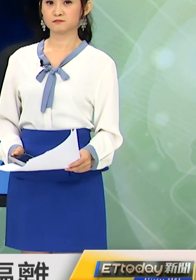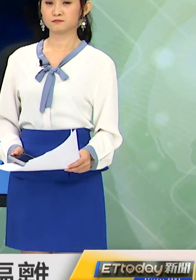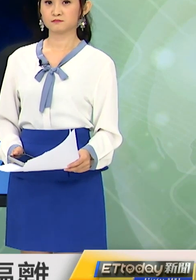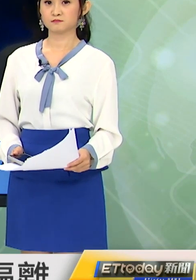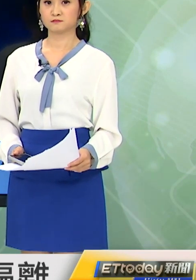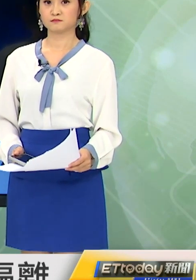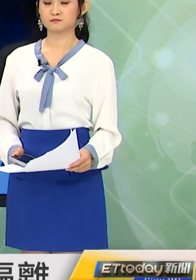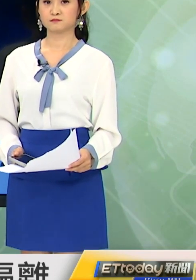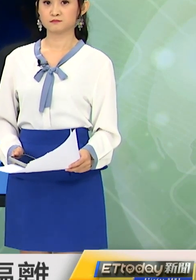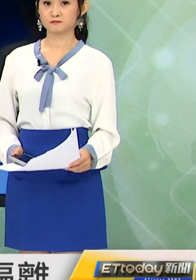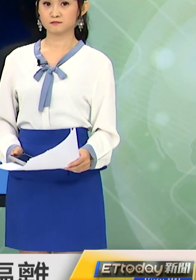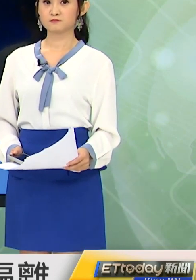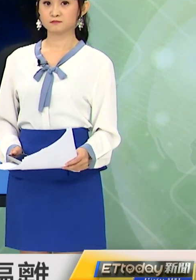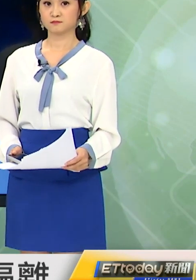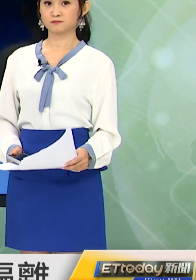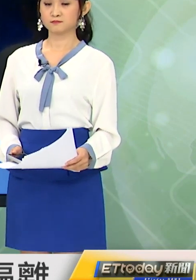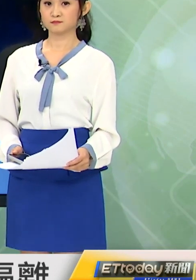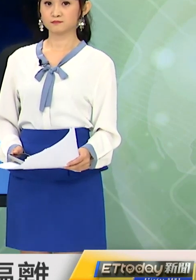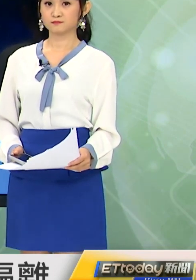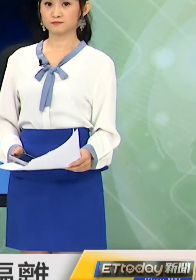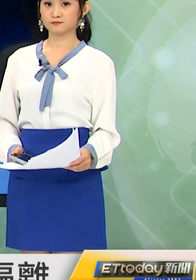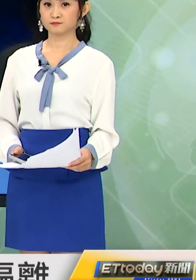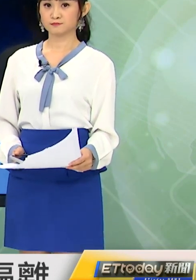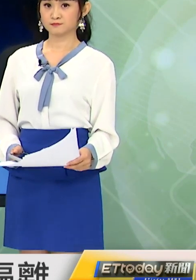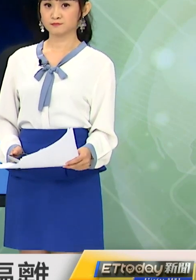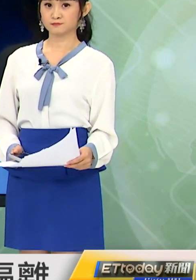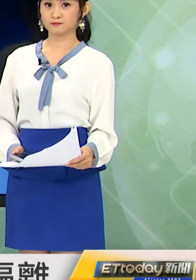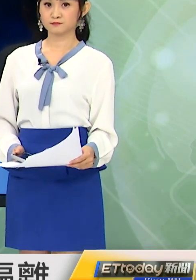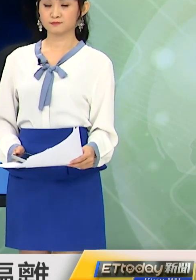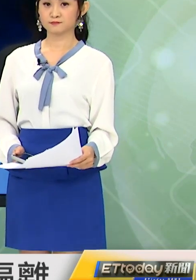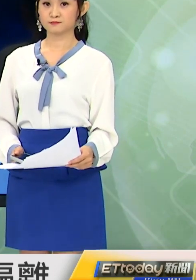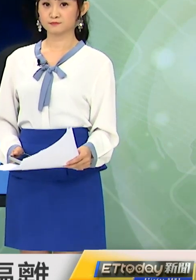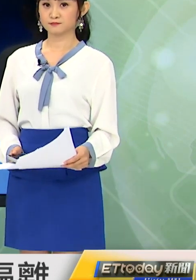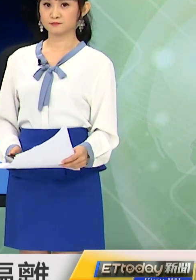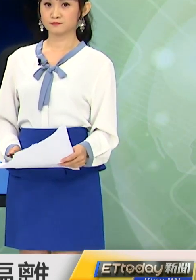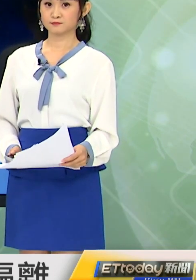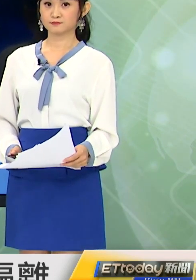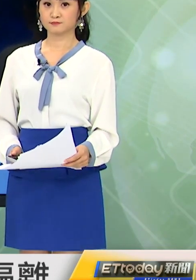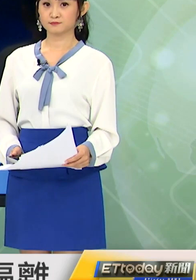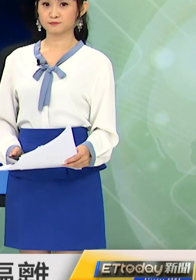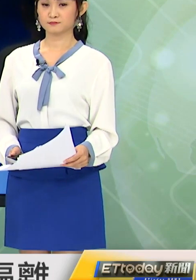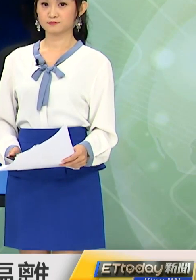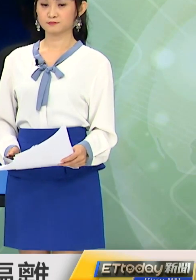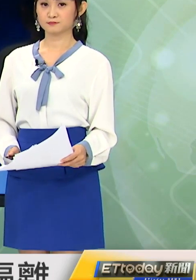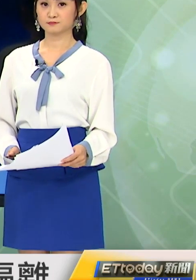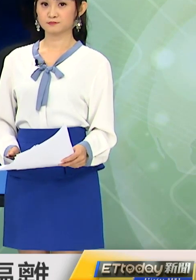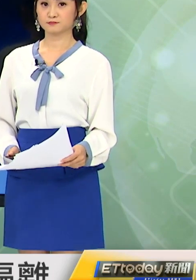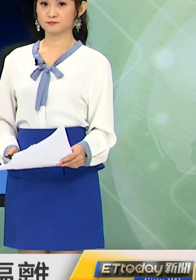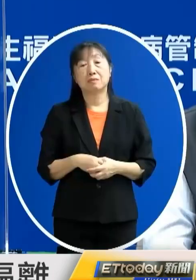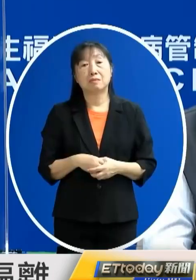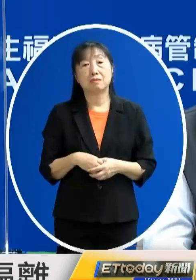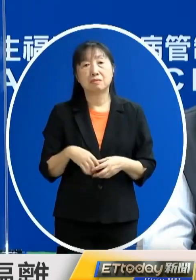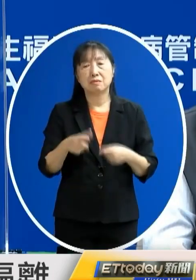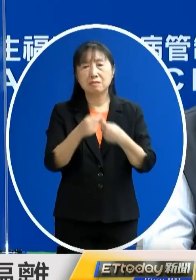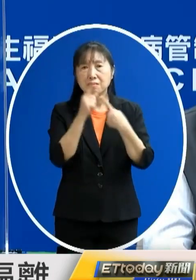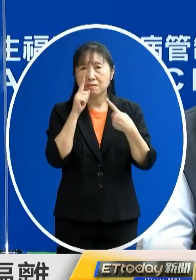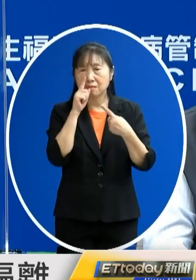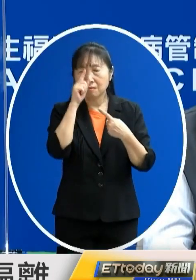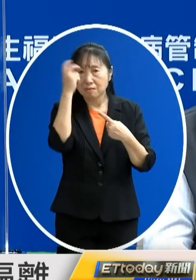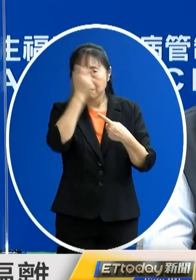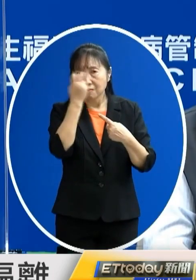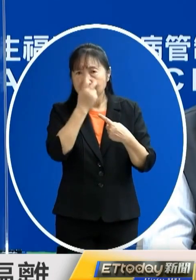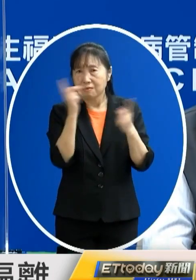会正常运作的人员等等，这些人哦，如果说你确诊之后，很有可能你是用快筛来取代居隔， 筛检代